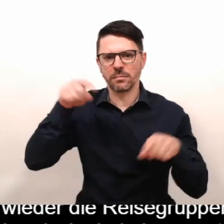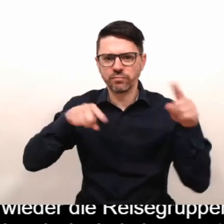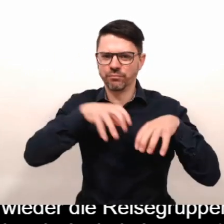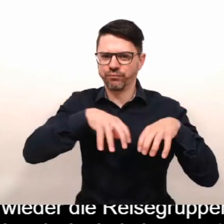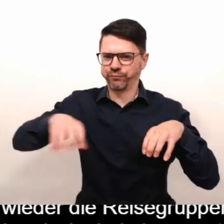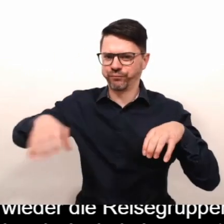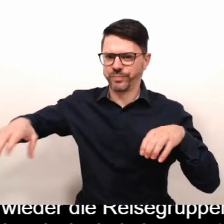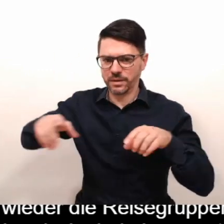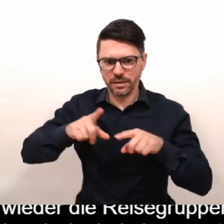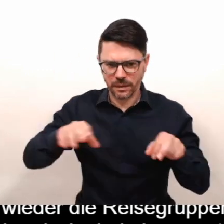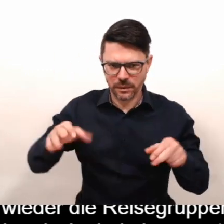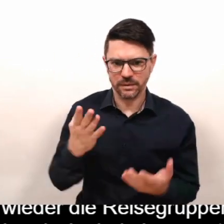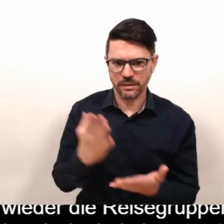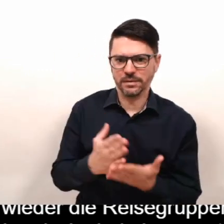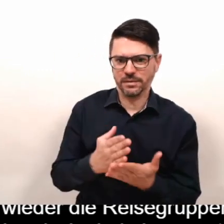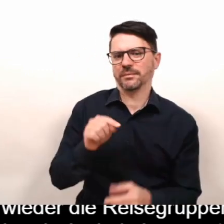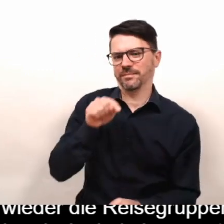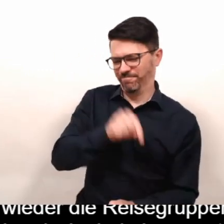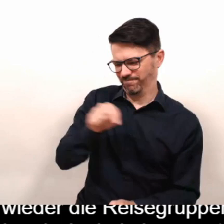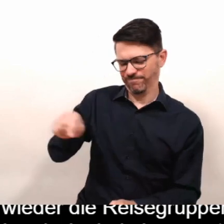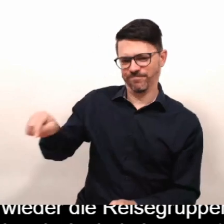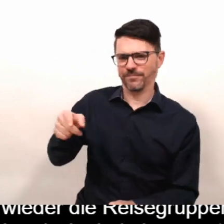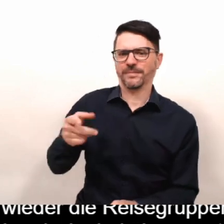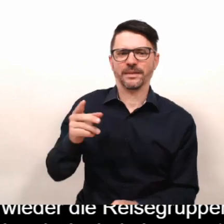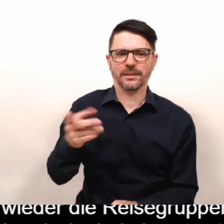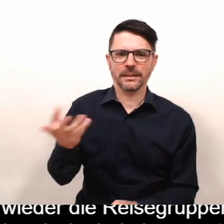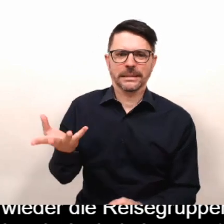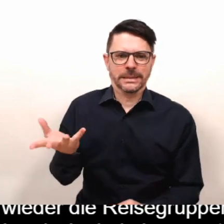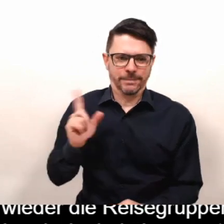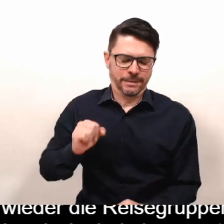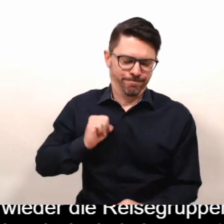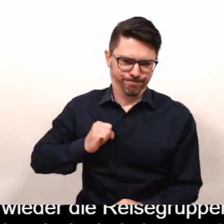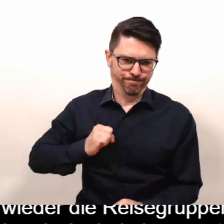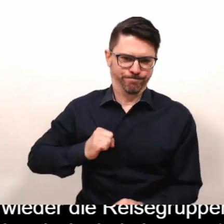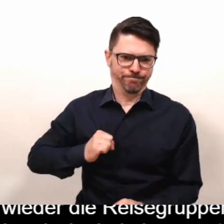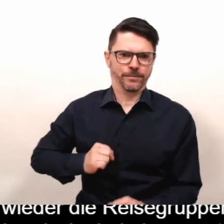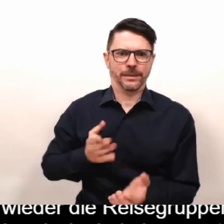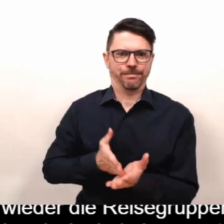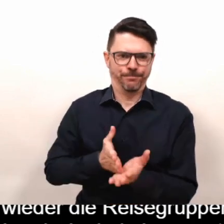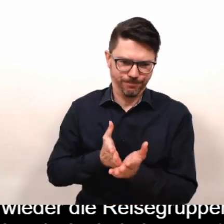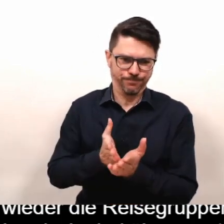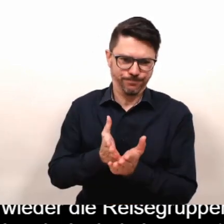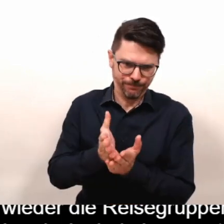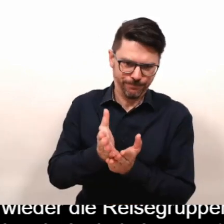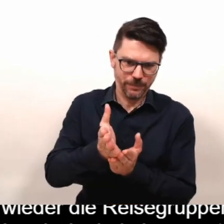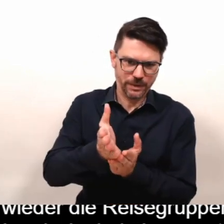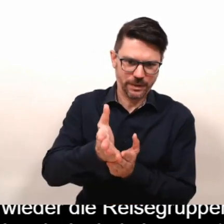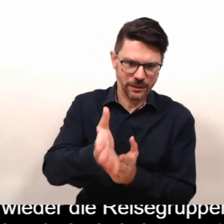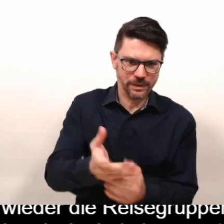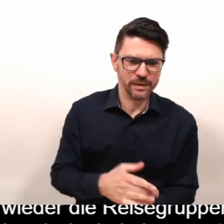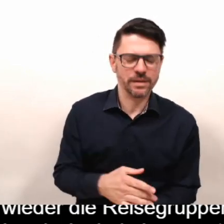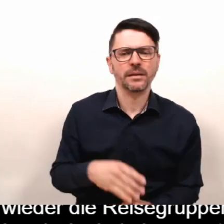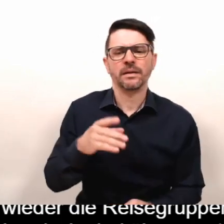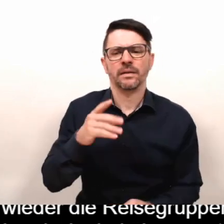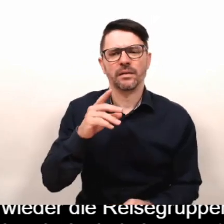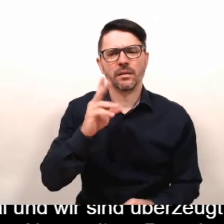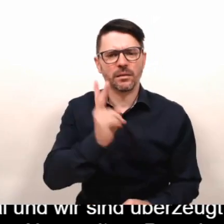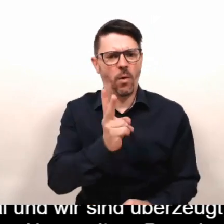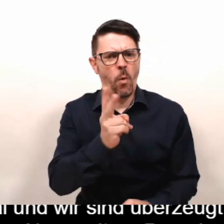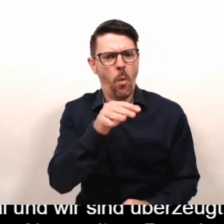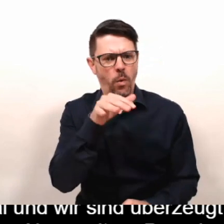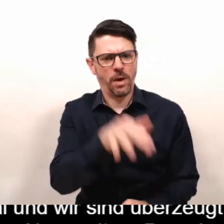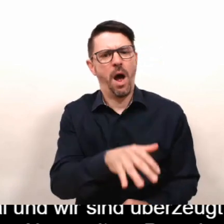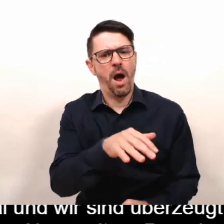Mai. Und damit sind wir jetzt in der Frage auch mit dem Bund, ob dieses Soforthilfeprogramm in Berlin